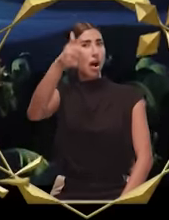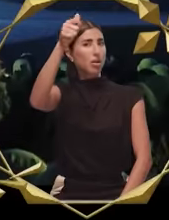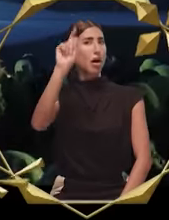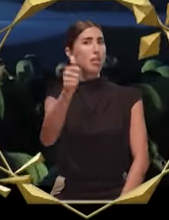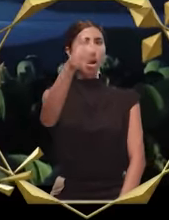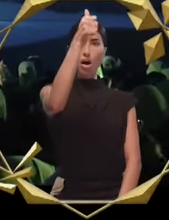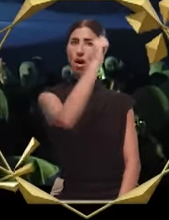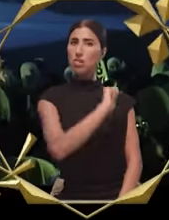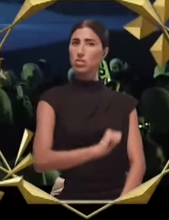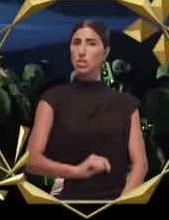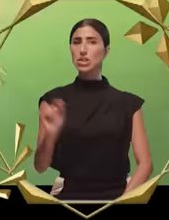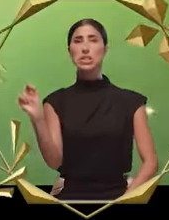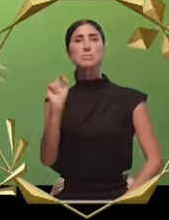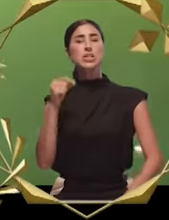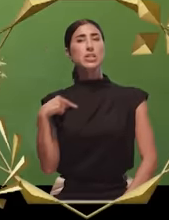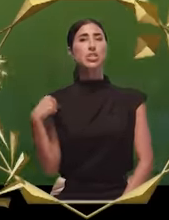شرارارا